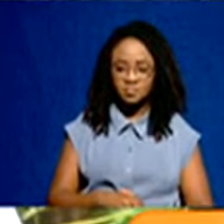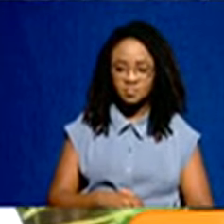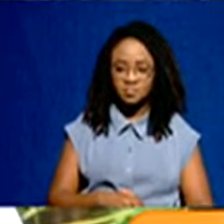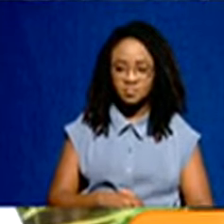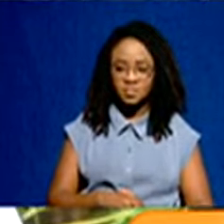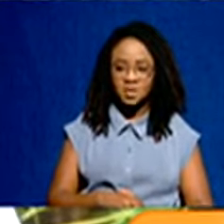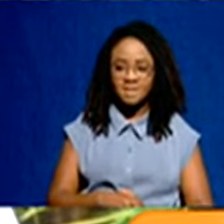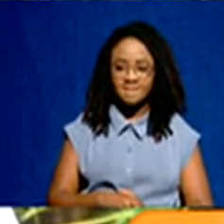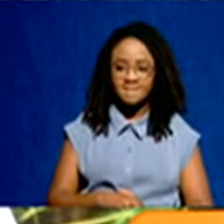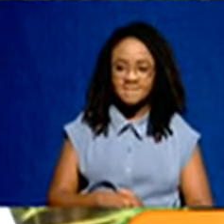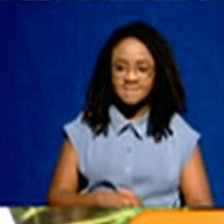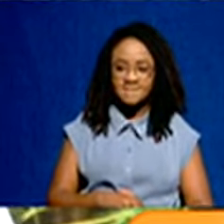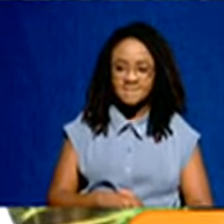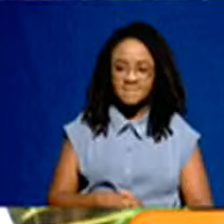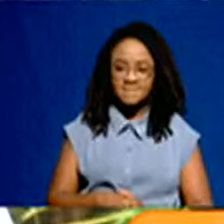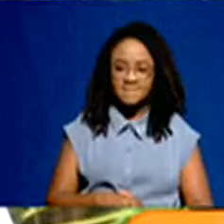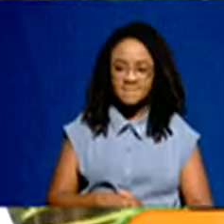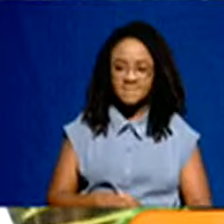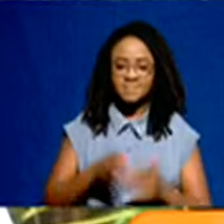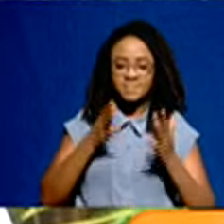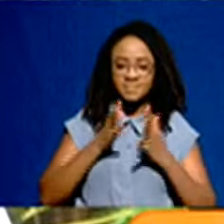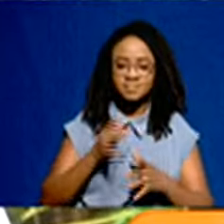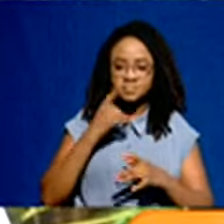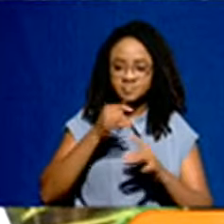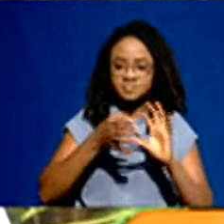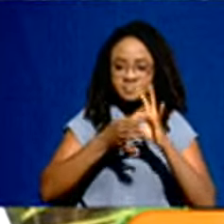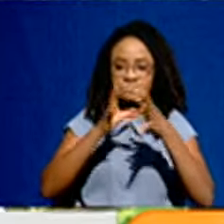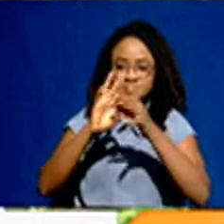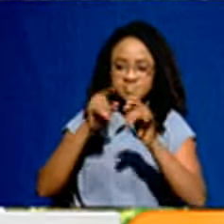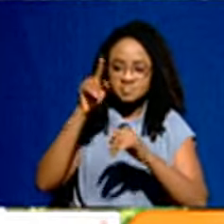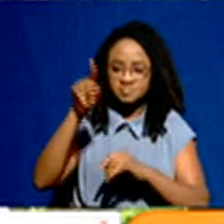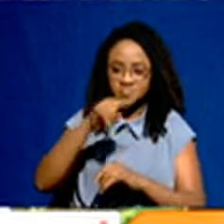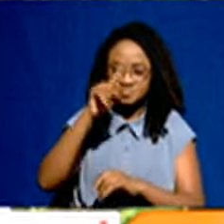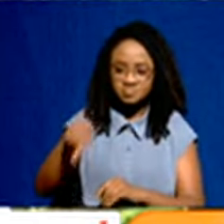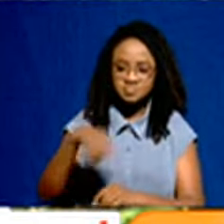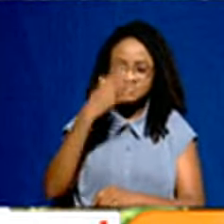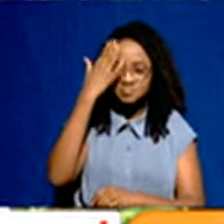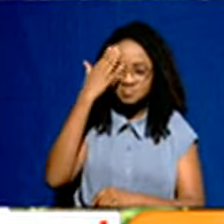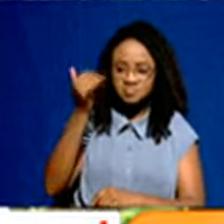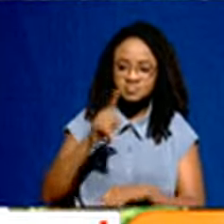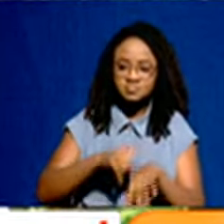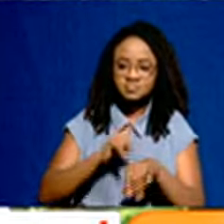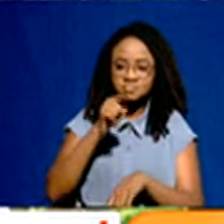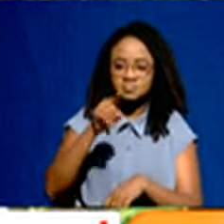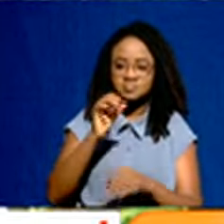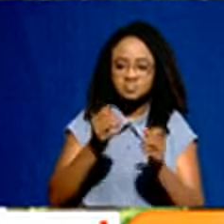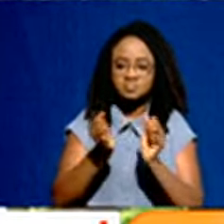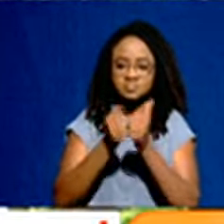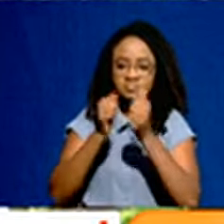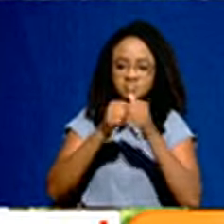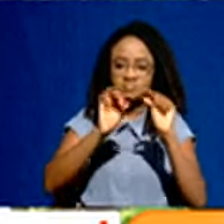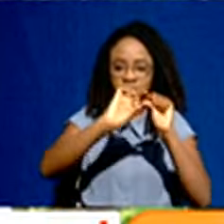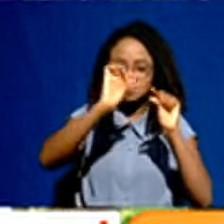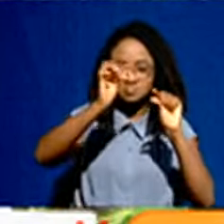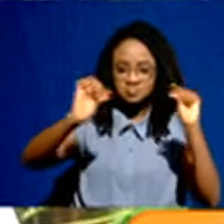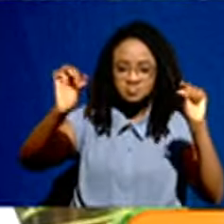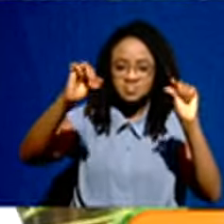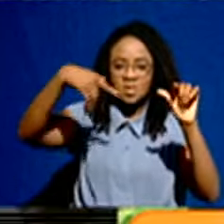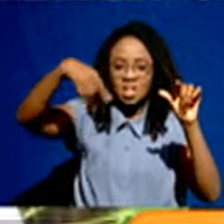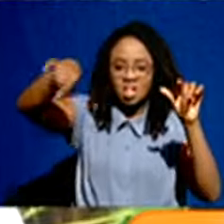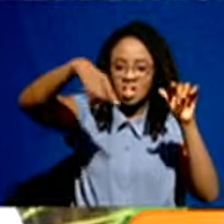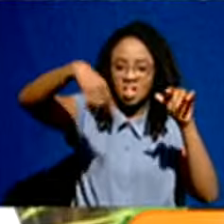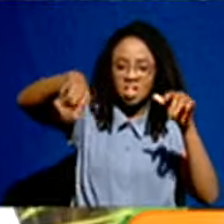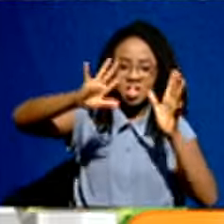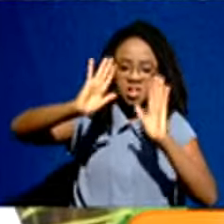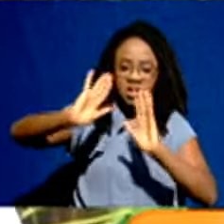Ni yule tu ambaye alikuwa anamfanyia wiring, ndiye alifanya jambo, ndiye alitenda makosa, manake wakati alipokuwa akifanya wiring akawaacha waya umeme ikiwa